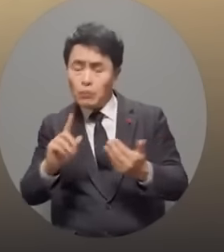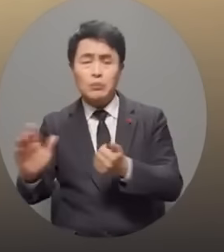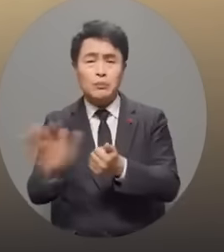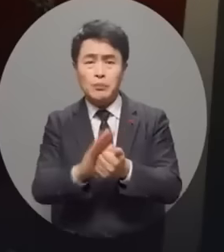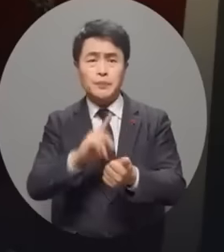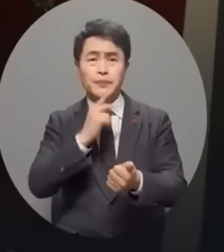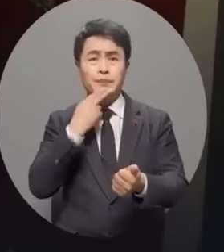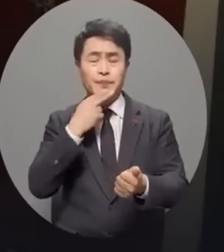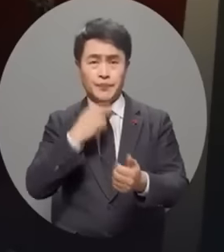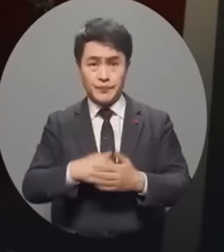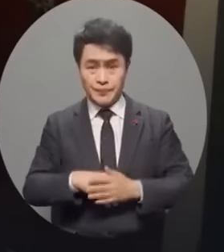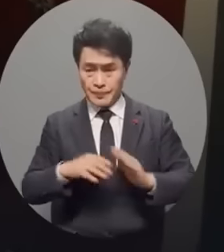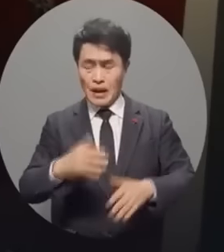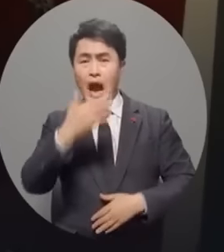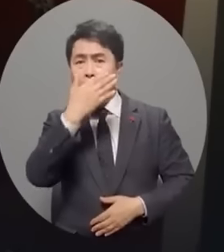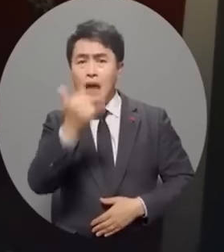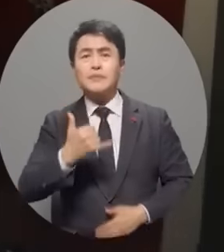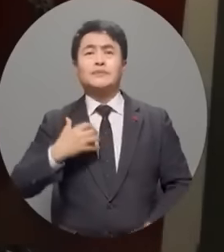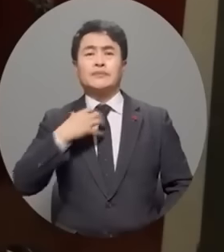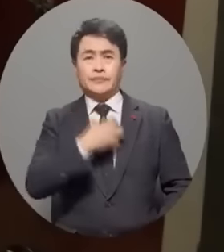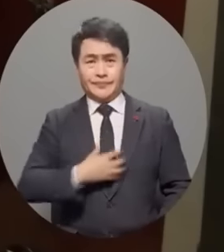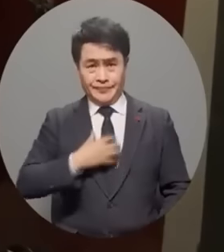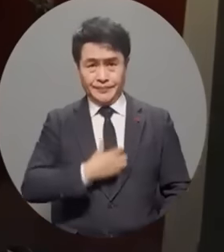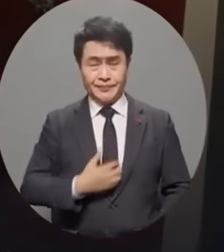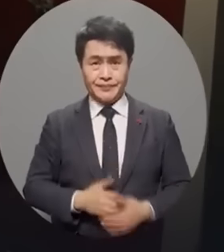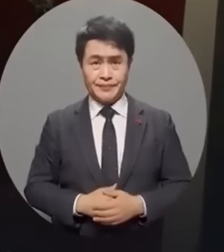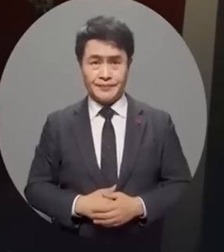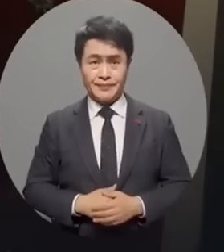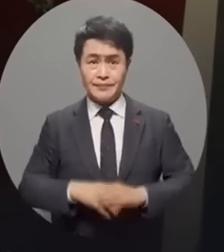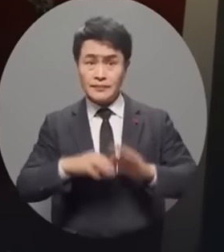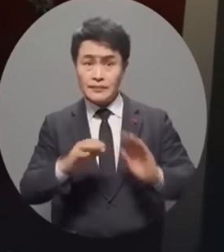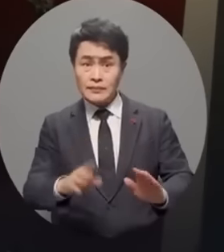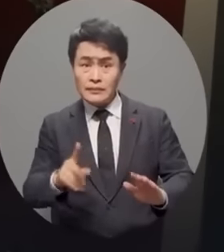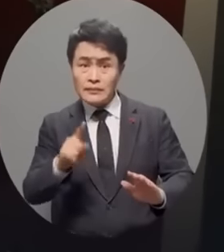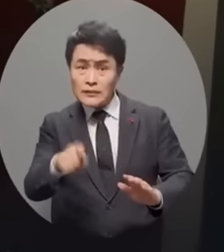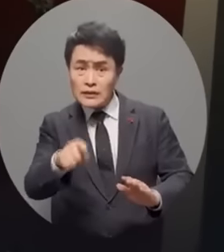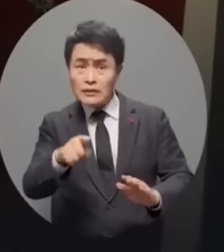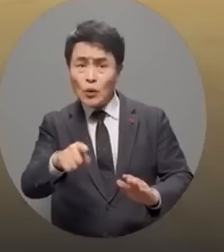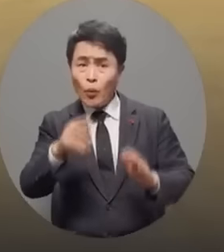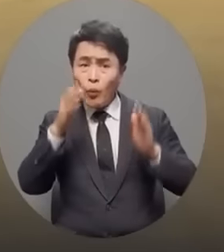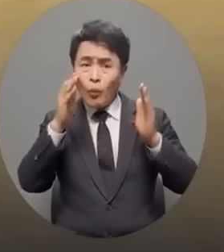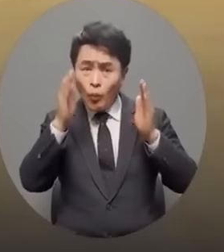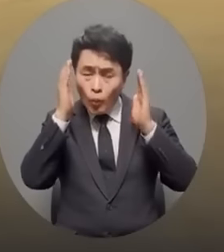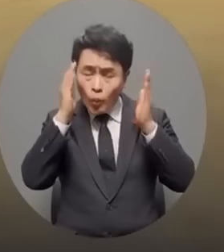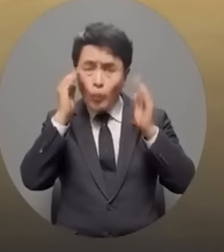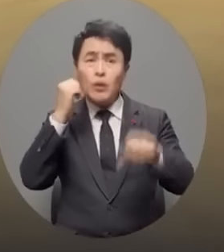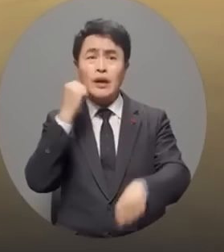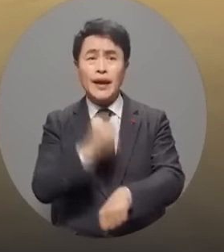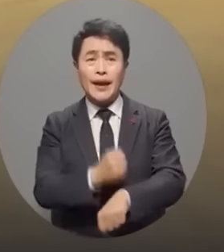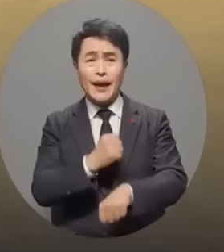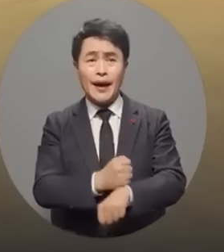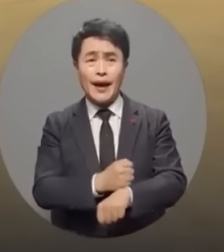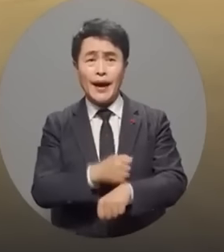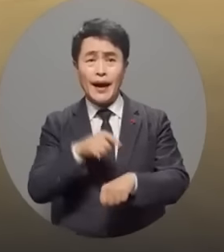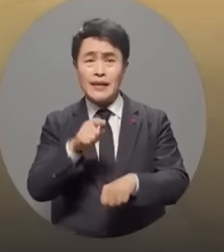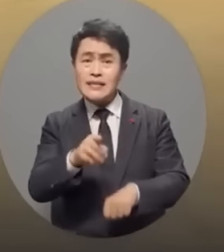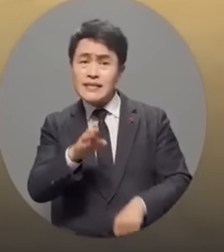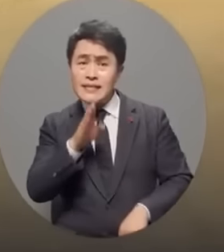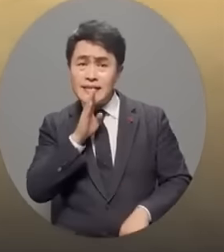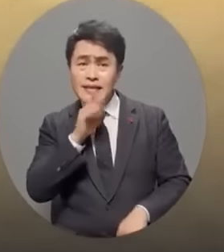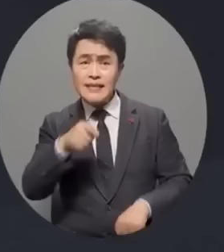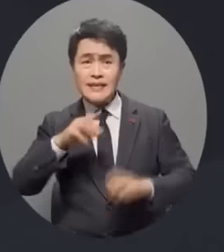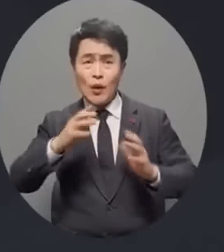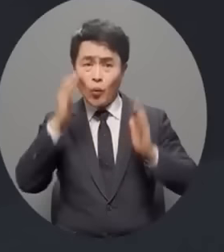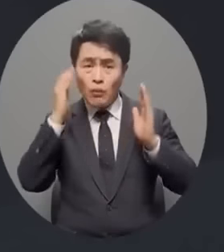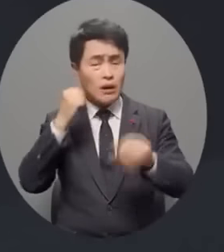없습니다. 할머니는 걱정입니다. 그래도 지금 공부를 해야 되니까. 나라 그래서 공부 아니면 할 게